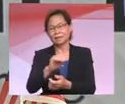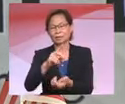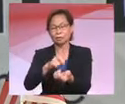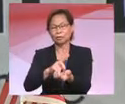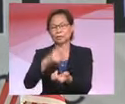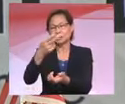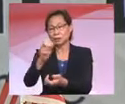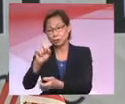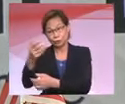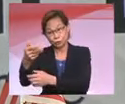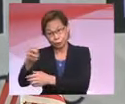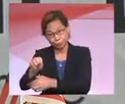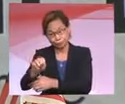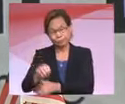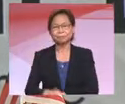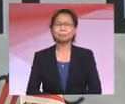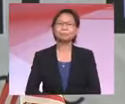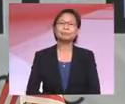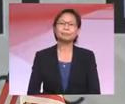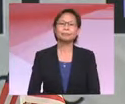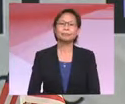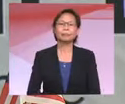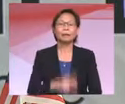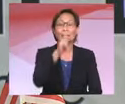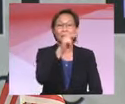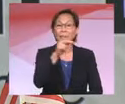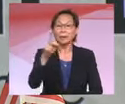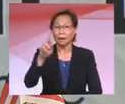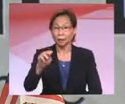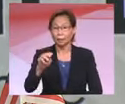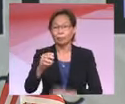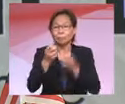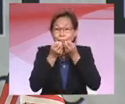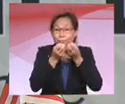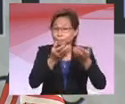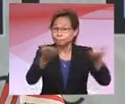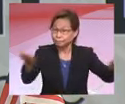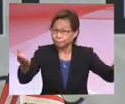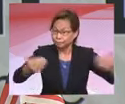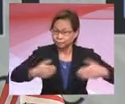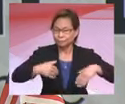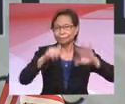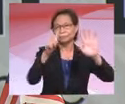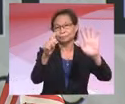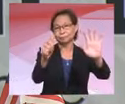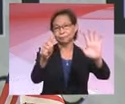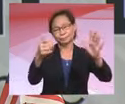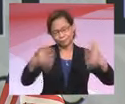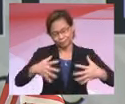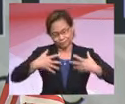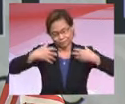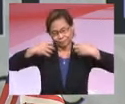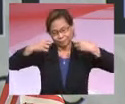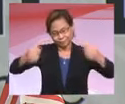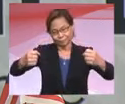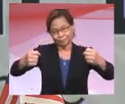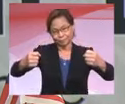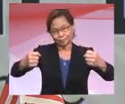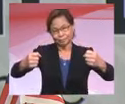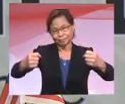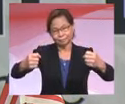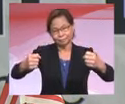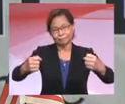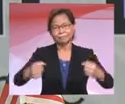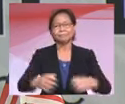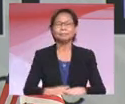Shah. Kementerian Kesihatan Malaysia ingin memaklumkan bahawa terdapat 6 kes yang telah pulih daripada jangkitan COVID-19